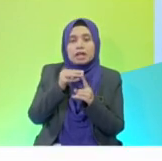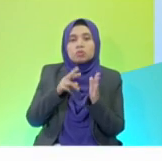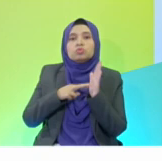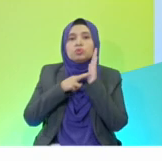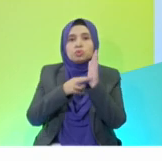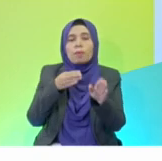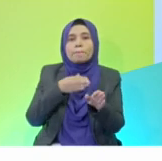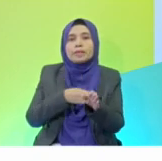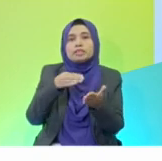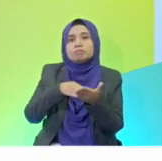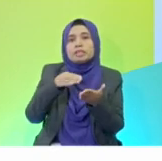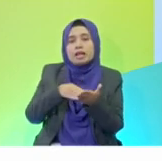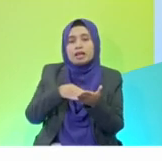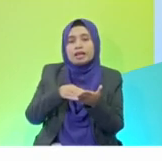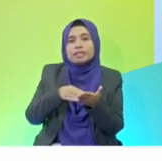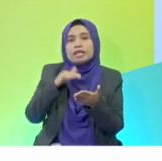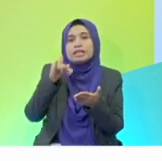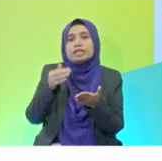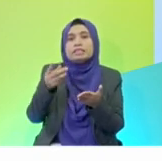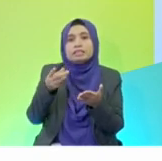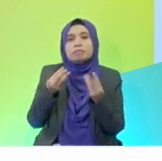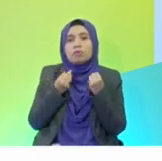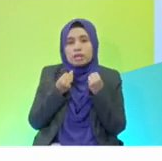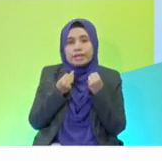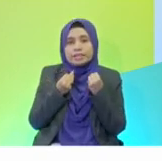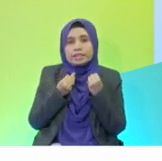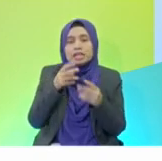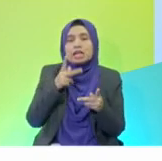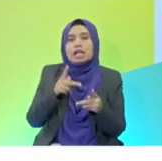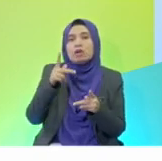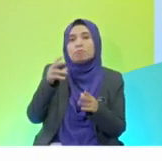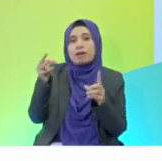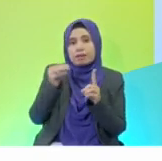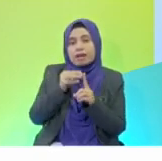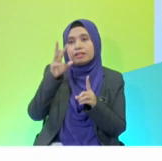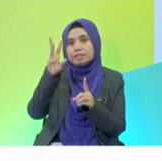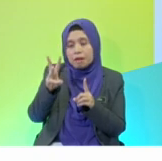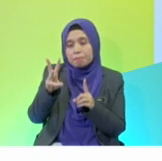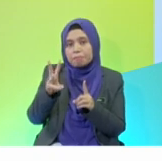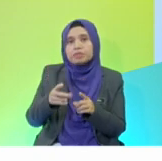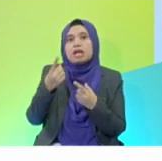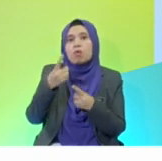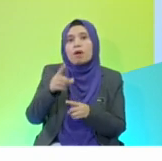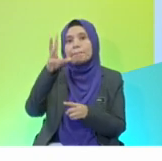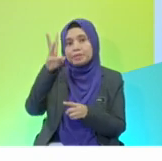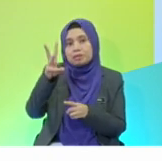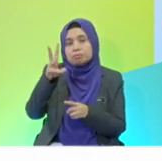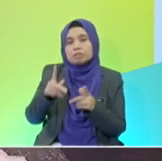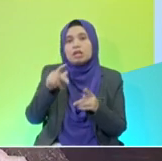bilangan fakta yang diperlukan kalau 6 markah kalau 10 markas